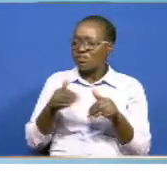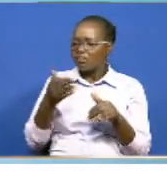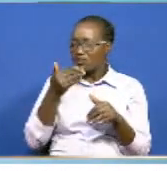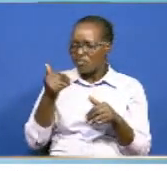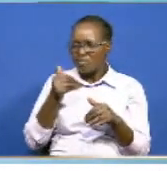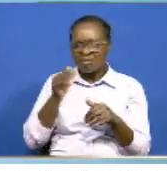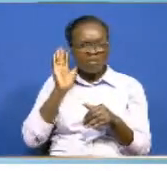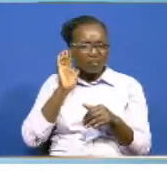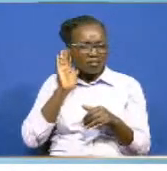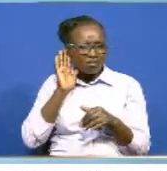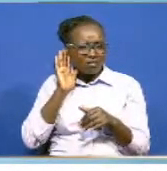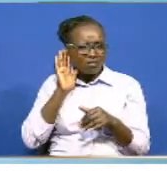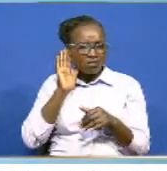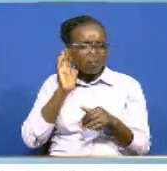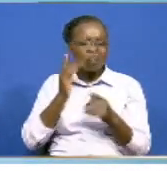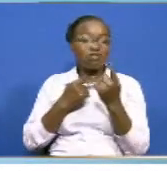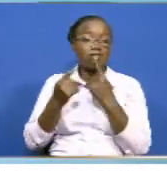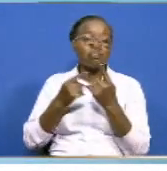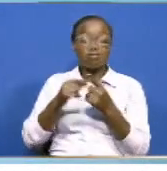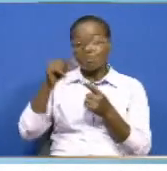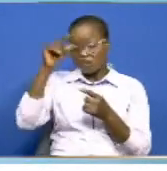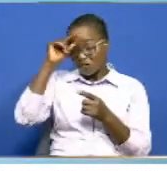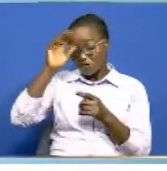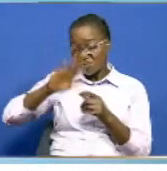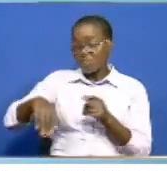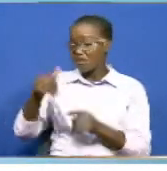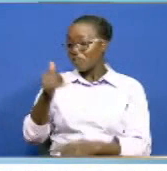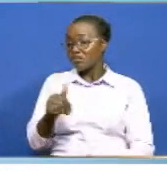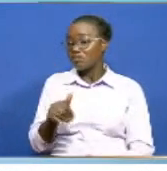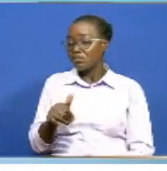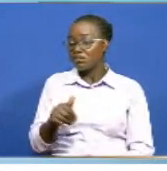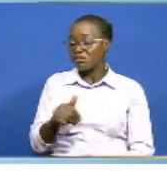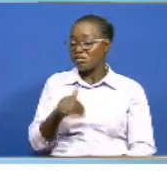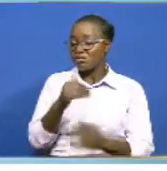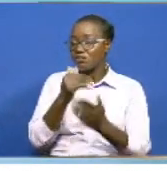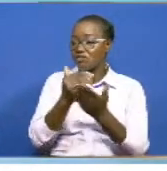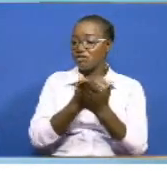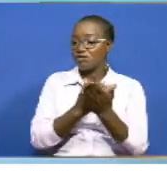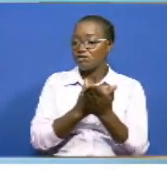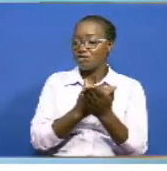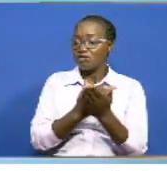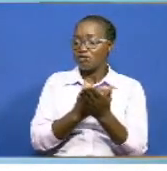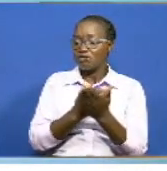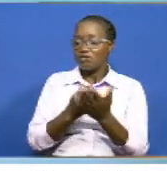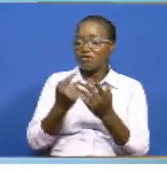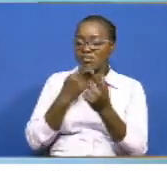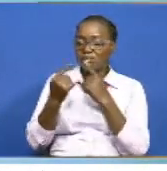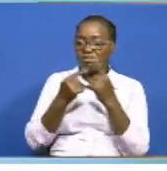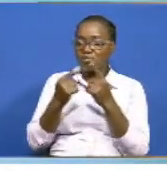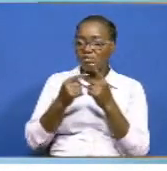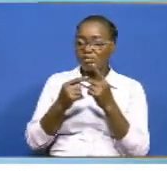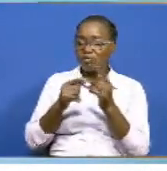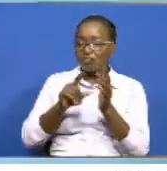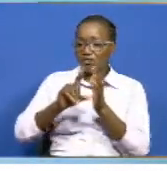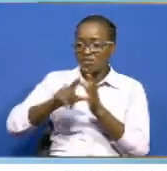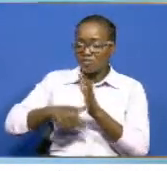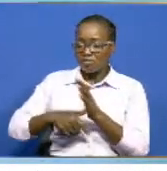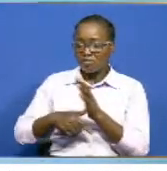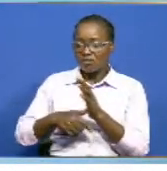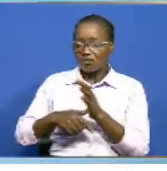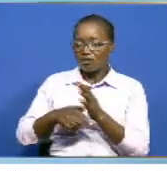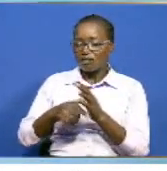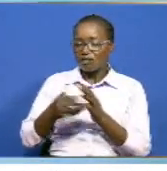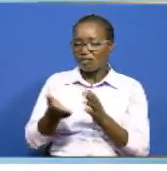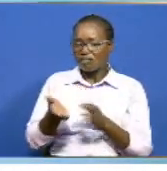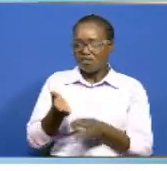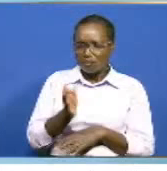Mimi naonelea kwamba serikali bado haijachelewa, wanaweza tengeneza sessions za maongezi ya kwamba hawa watoto